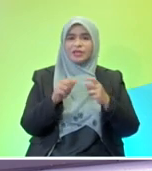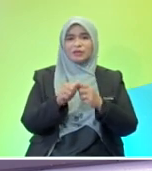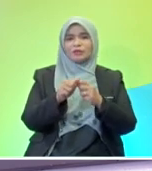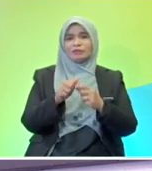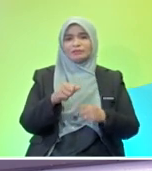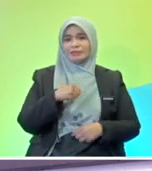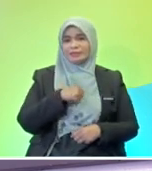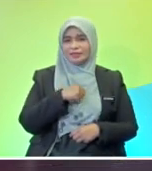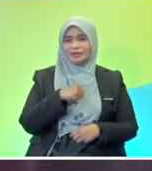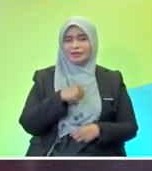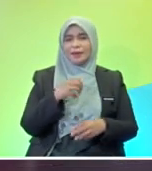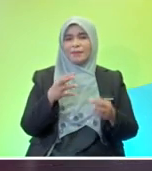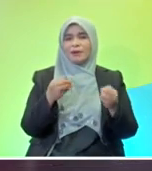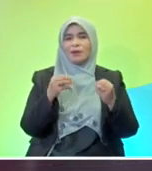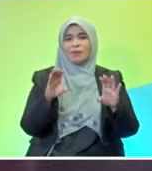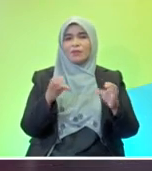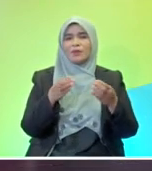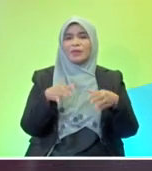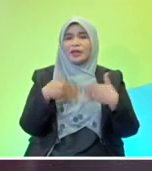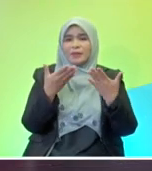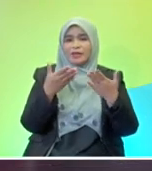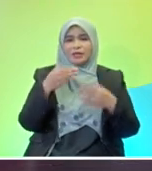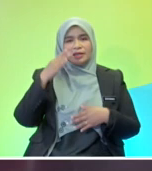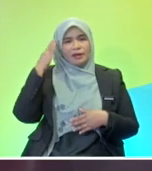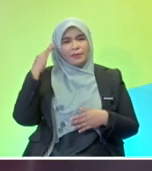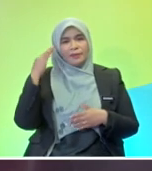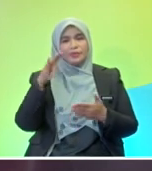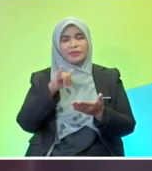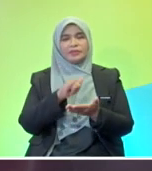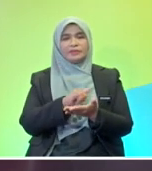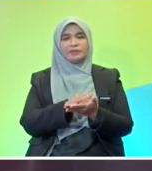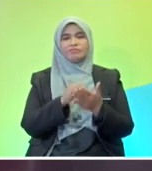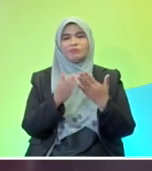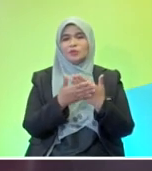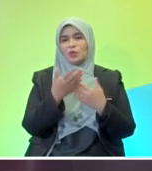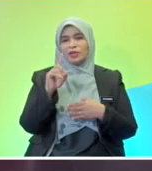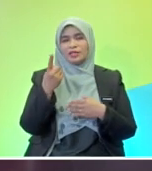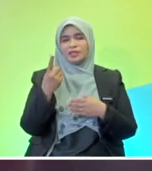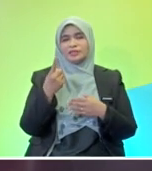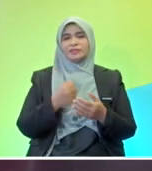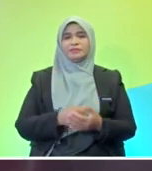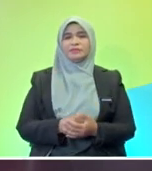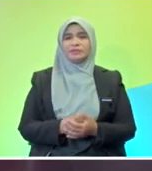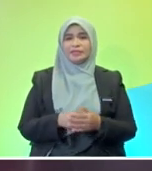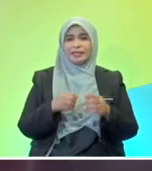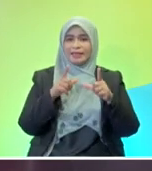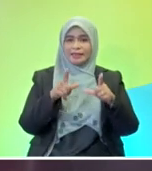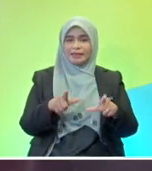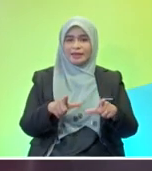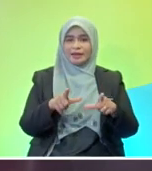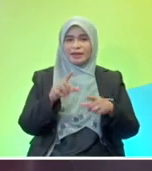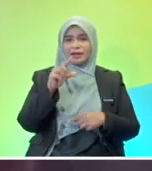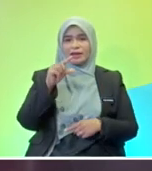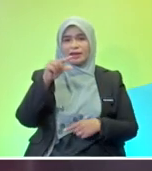sendiri. Okey. Mudah aje. Kita lekat je. Lekat je ya, cikgu. Okey, letak gam. Yang